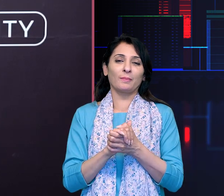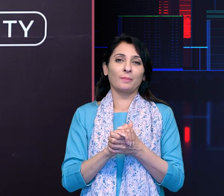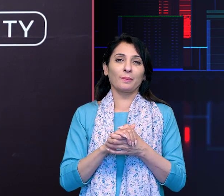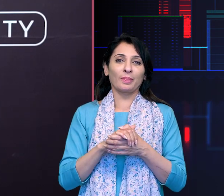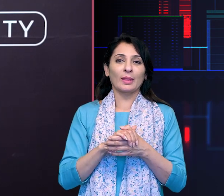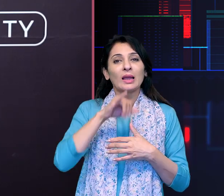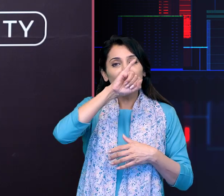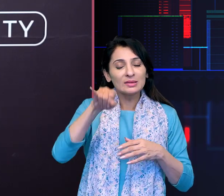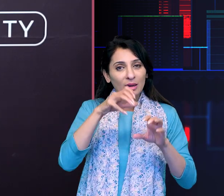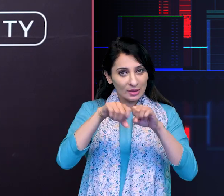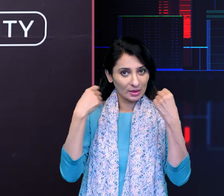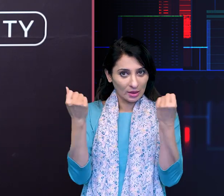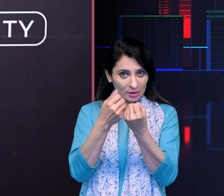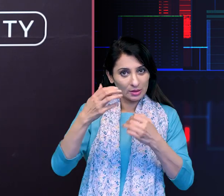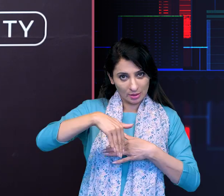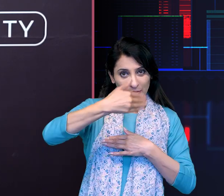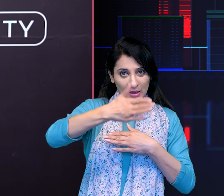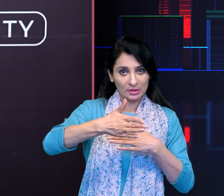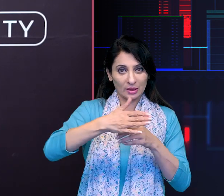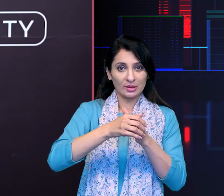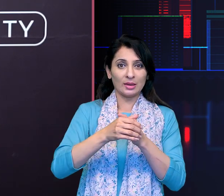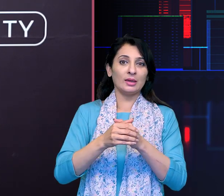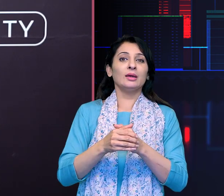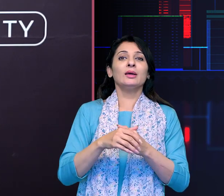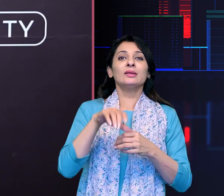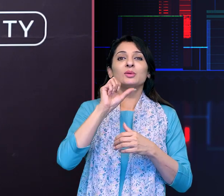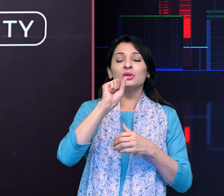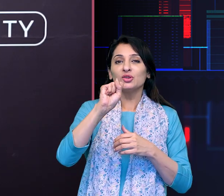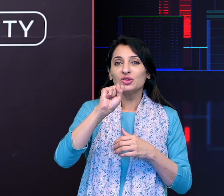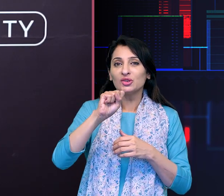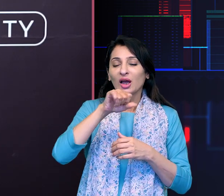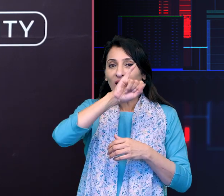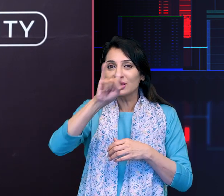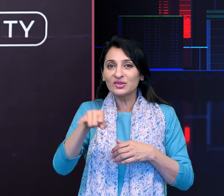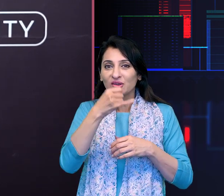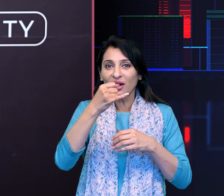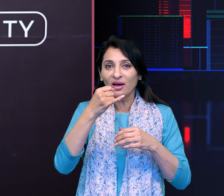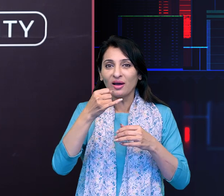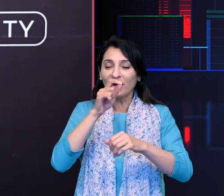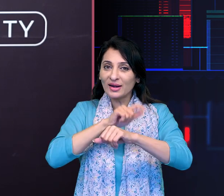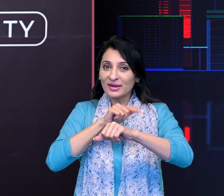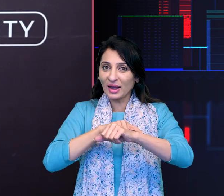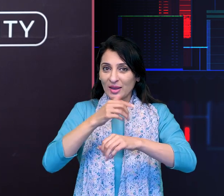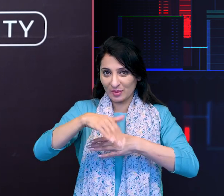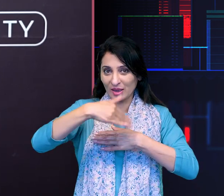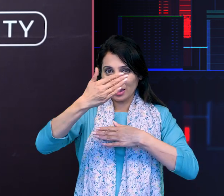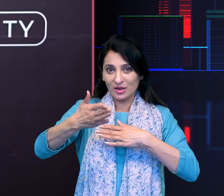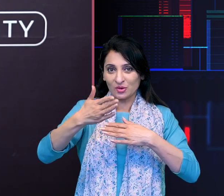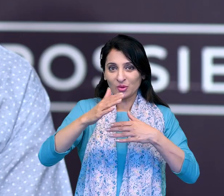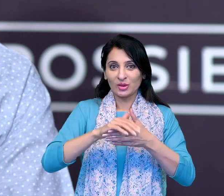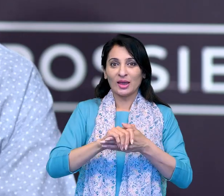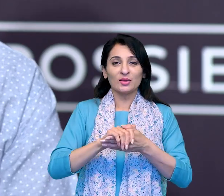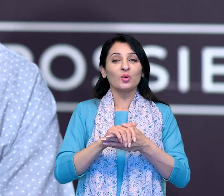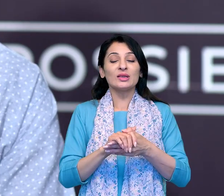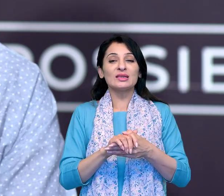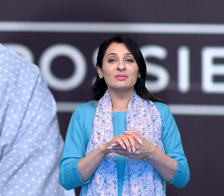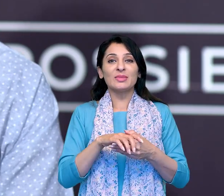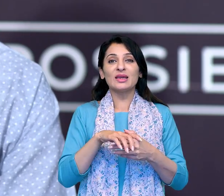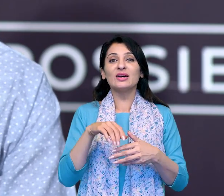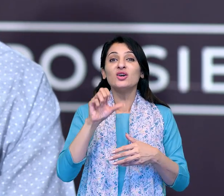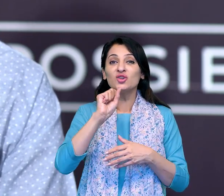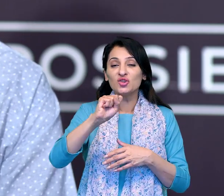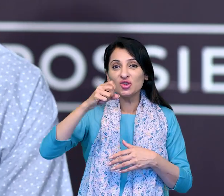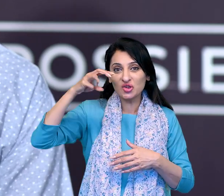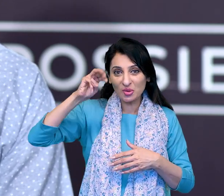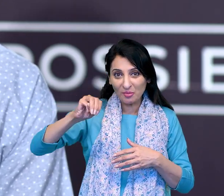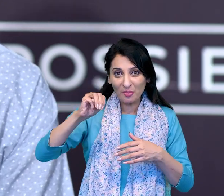जागीर हटा से अगर हम बाहर जाते हैं तो प्लेस आता है शाहजहां दौर में जो बेल्ट किया गया शाह जहां दौर में बेसिकली शीश महल बना